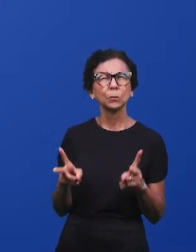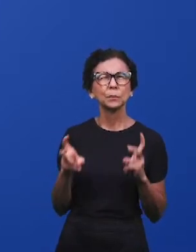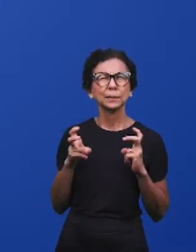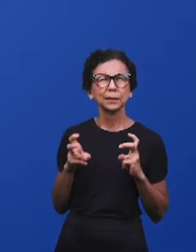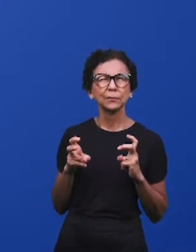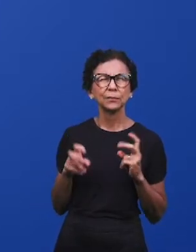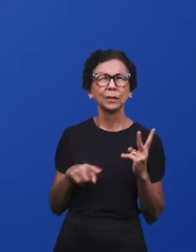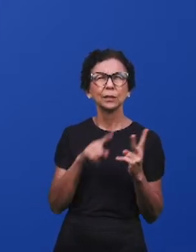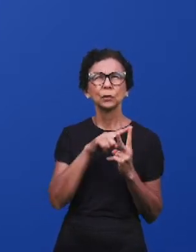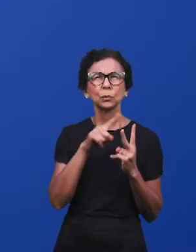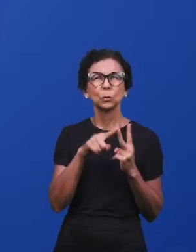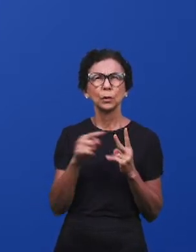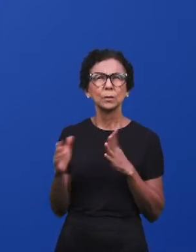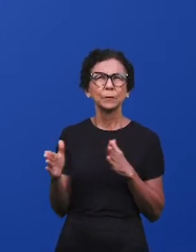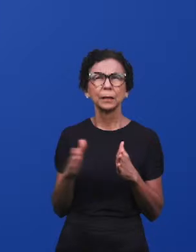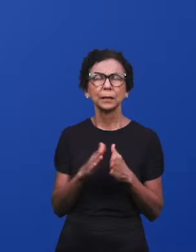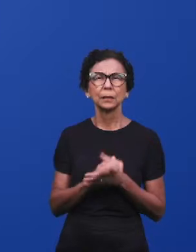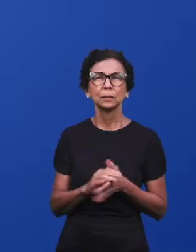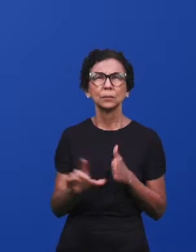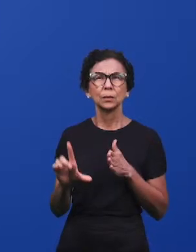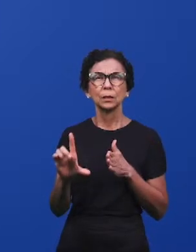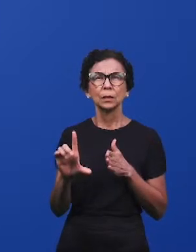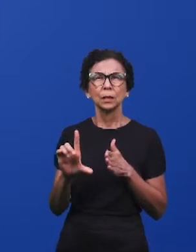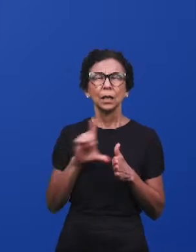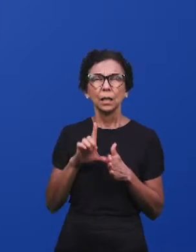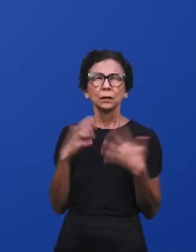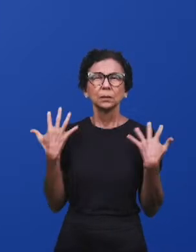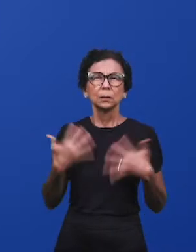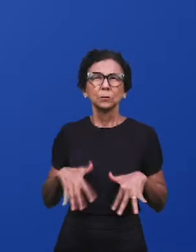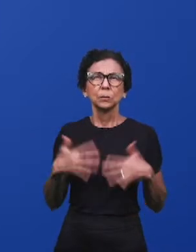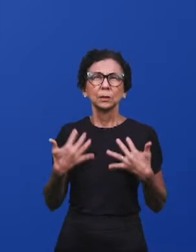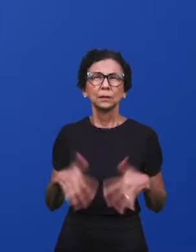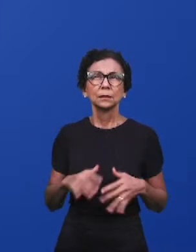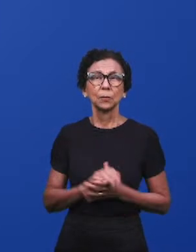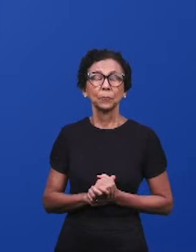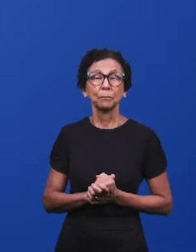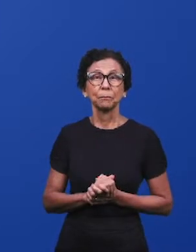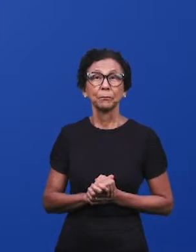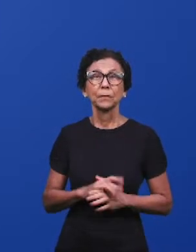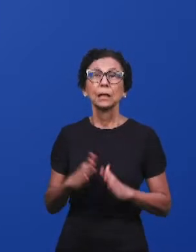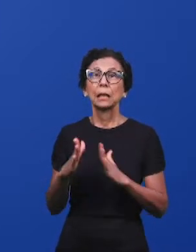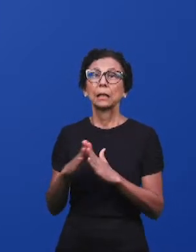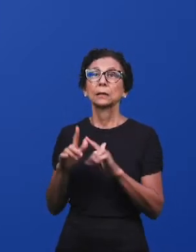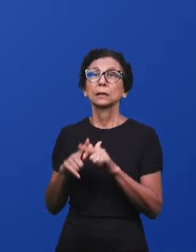la pretribolazione e la grande tribolazione. La Chiesa